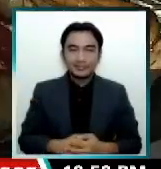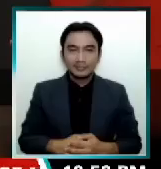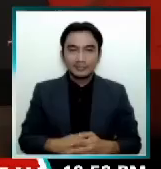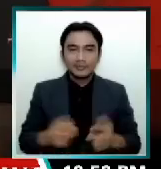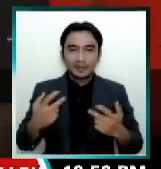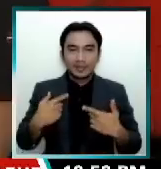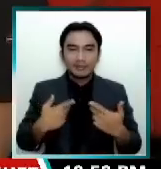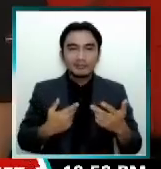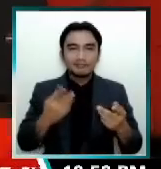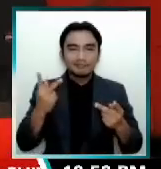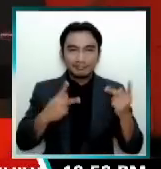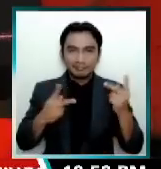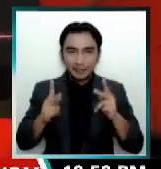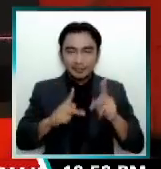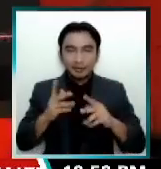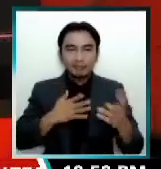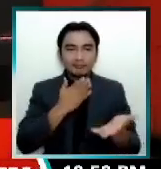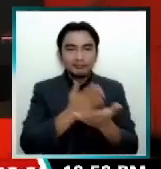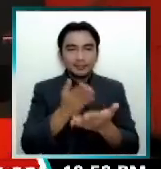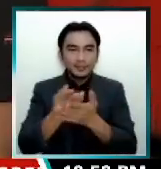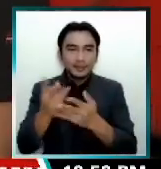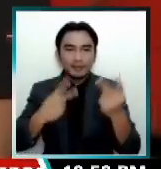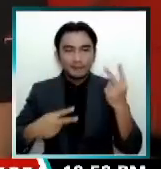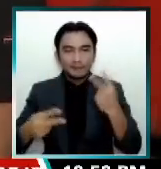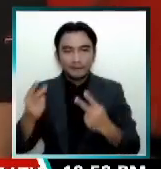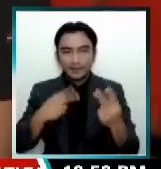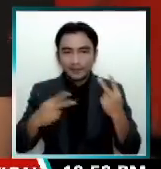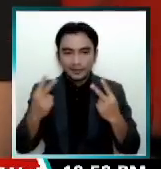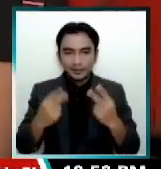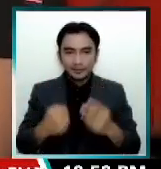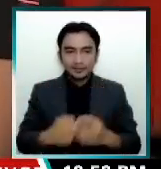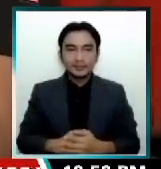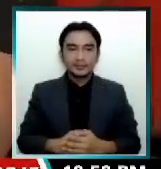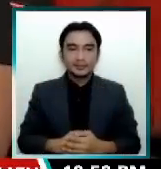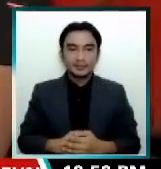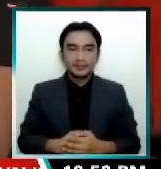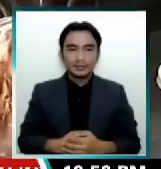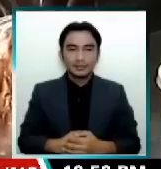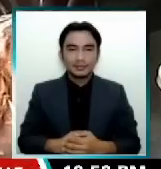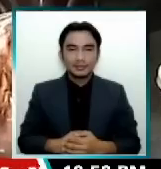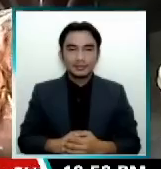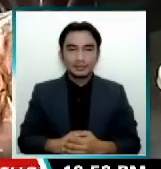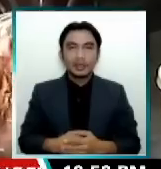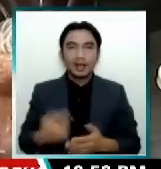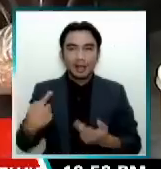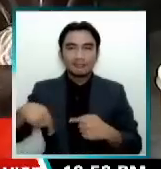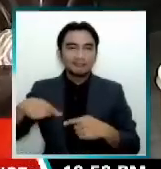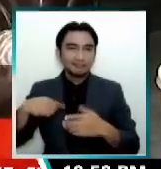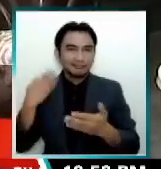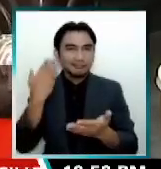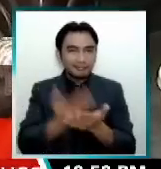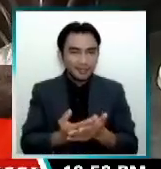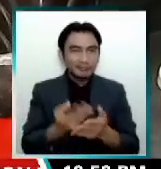customers. Masarap. Lalo yung squid malambot. Yes. So dinayo pa namin to. Siyempre yung pagkain